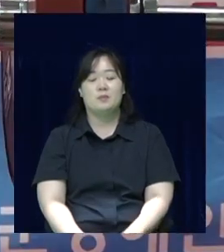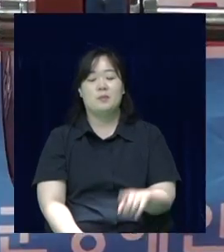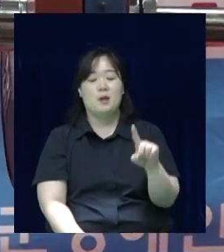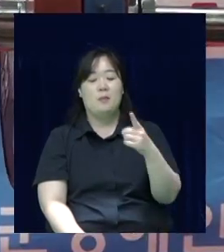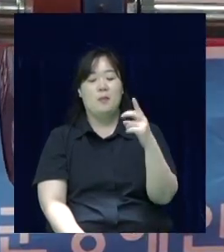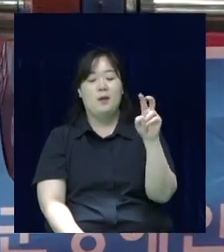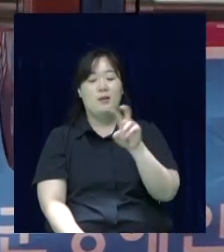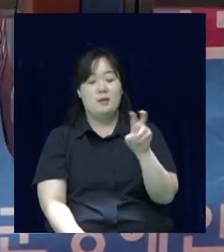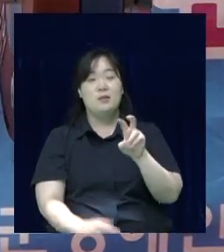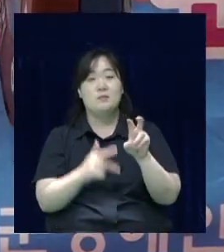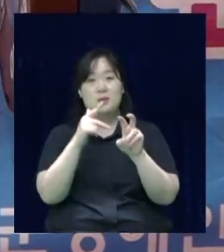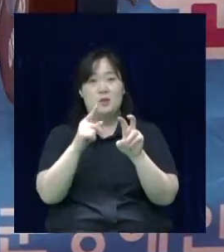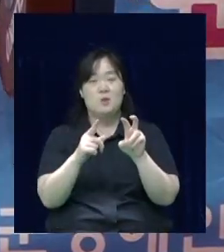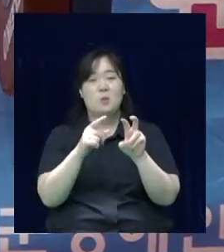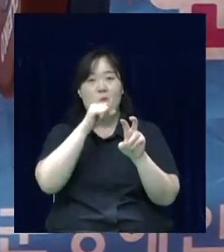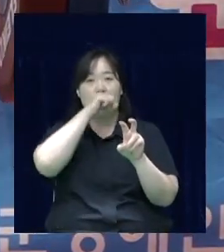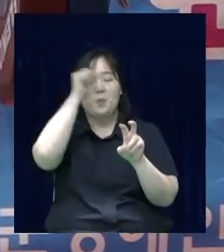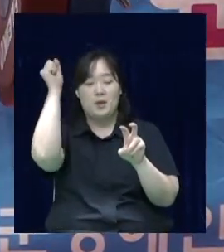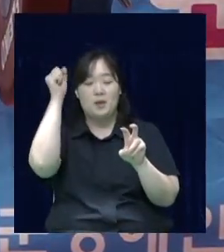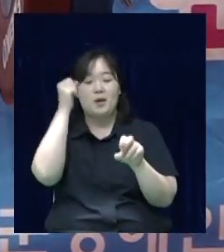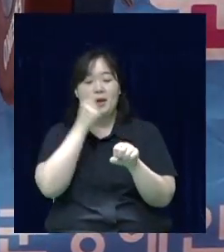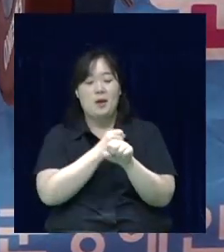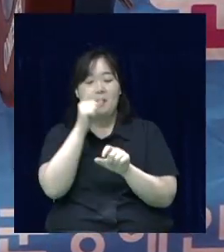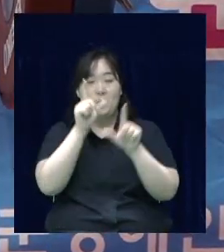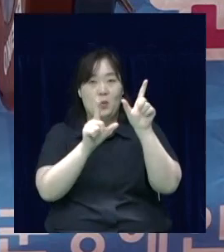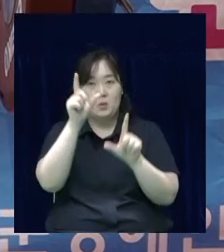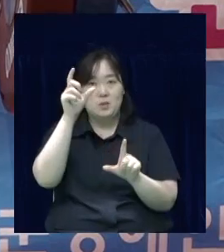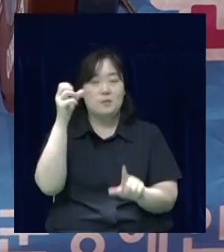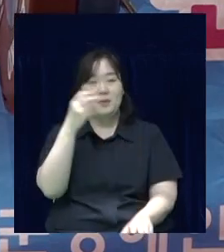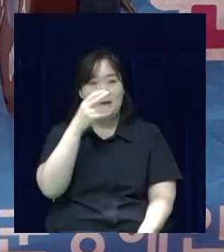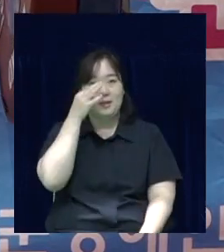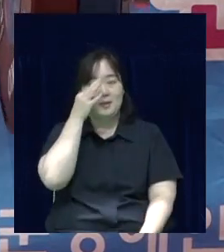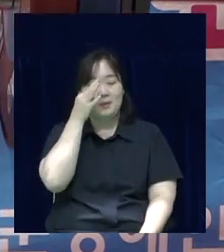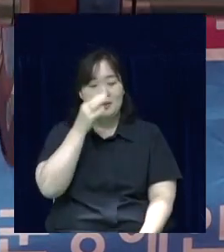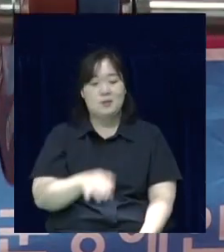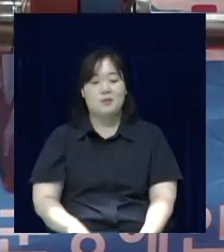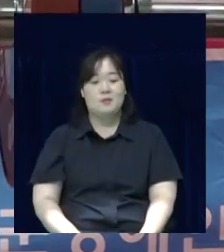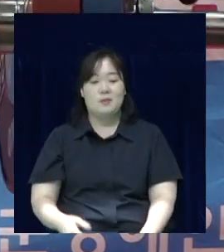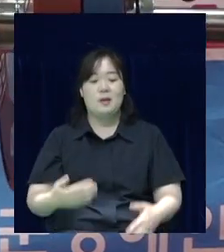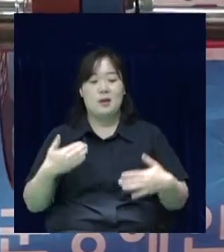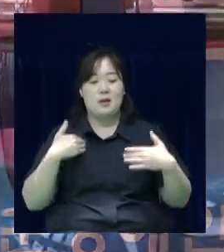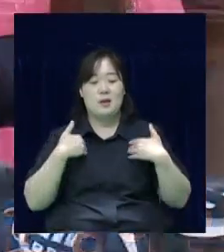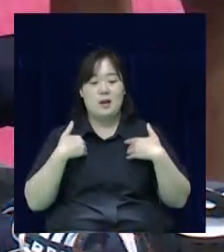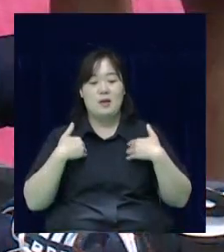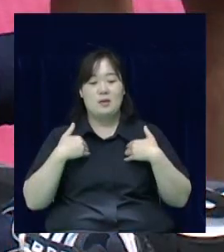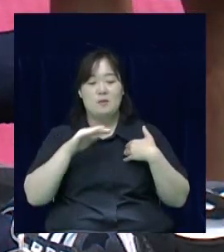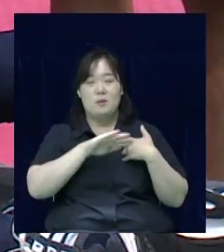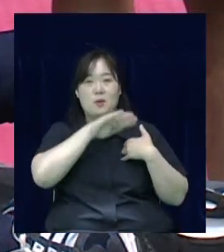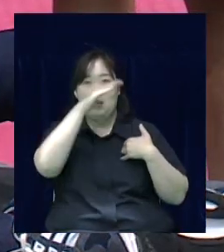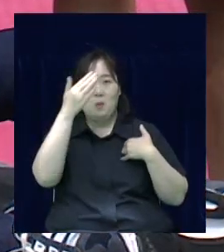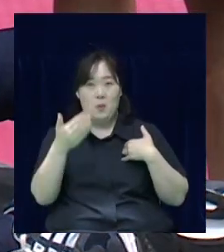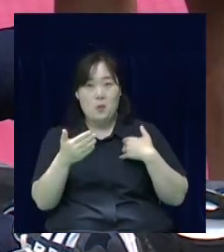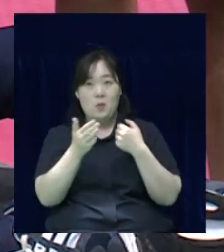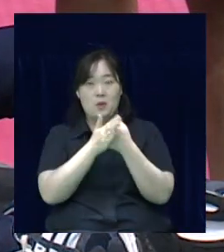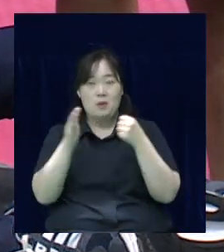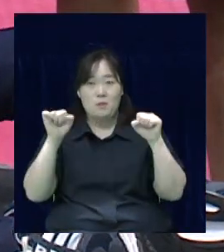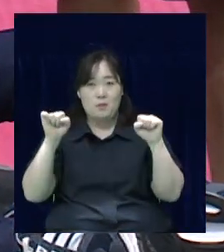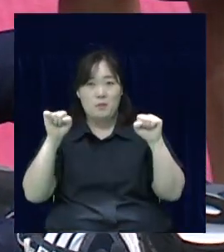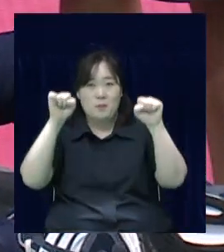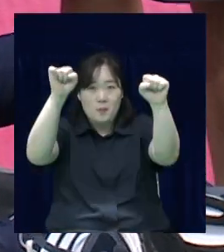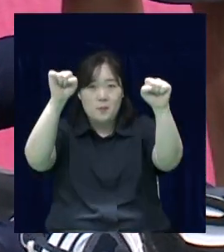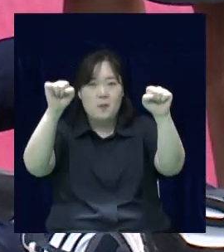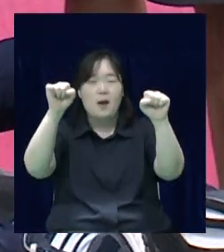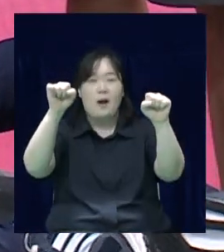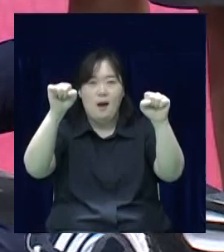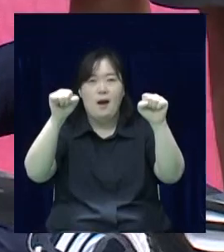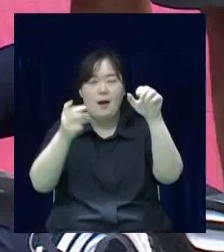120kg을 성공시켰던 네. 문정훈 선수 다시 보시죠. 굉장히 가슴이 많이 또 올라와 있기 때문에 진짜 예, 사실 바가 움직이는 구간이 굉장히